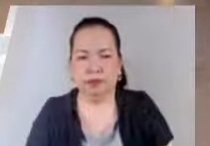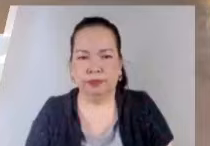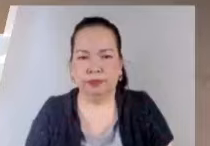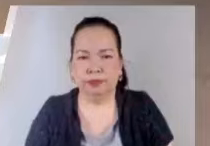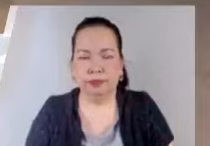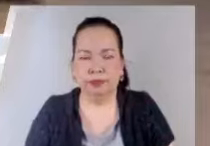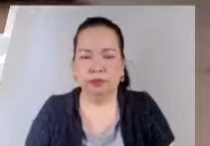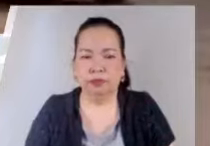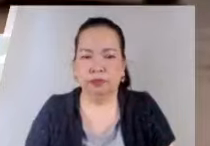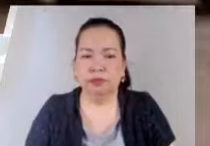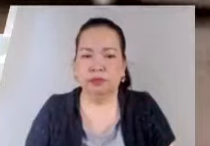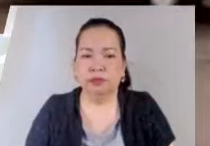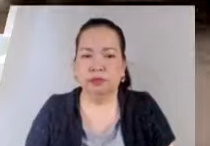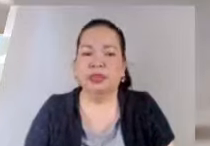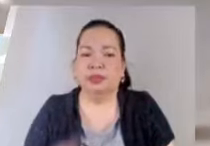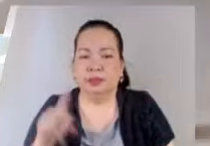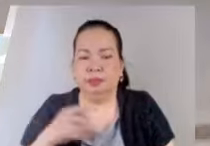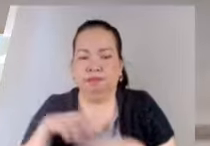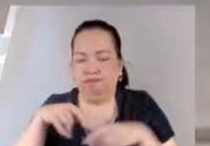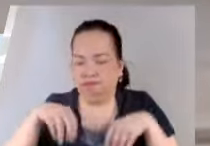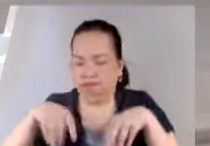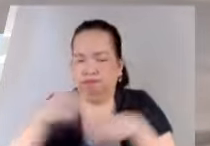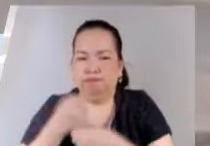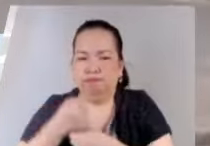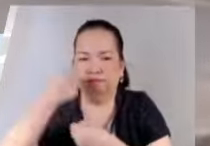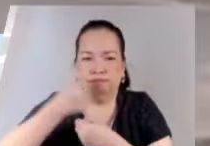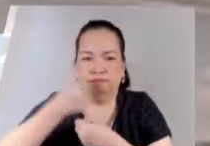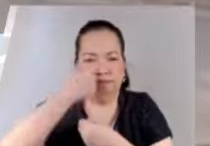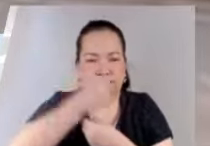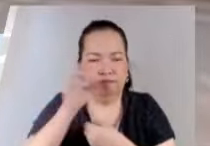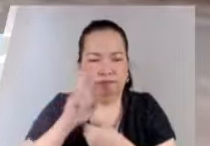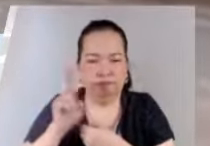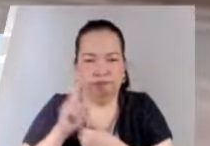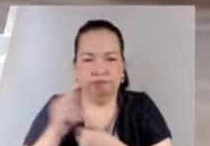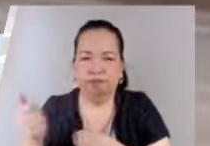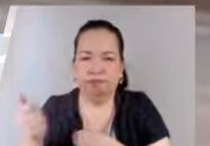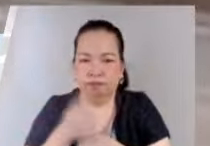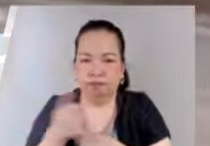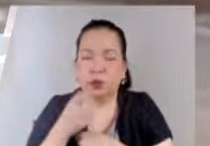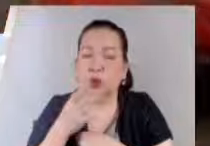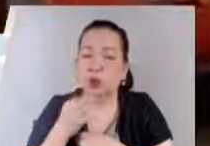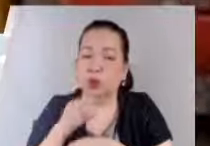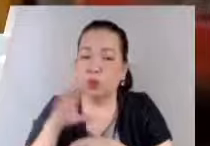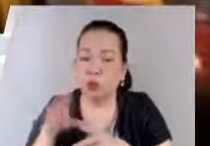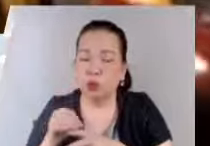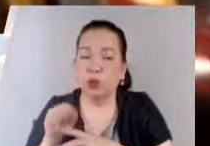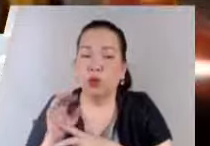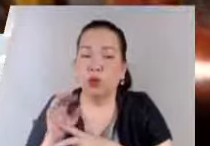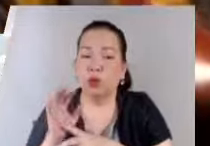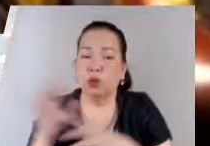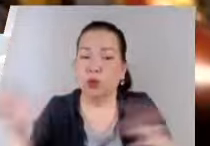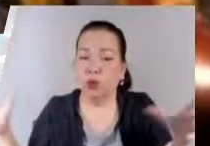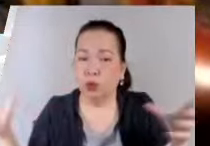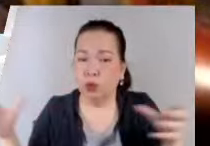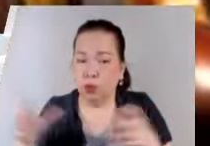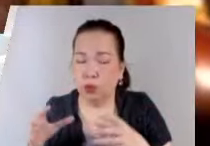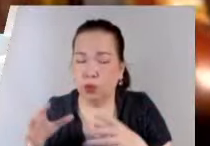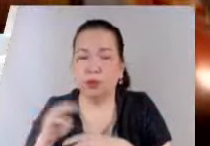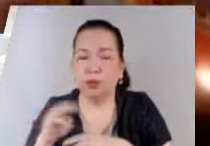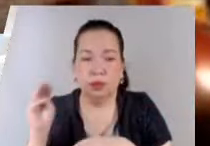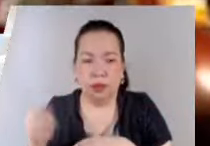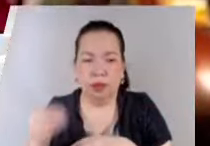Labasa ng payong ang ilang commuters at ilang lumahok sa pagtitipon sa Maynila nang bumuhos ang ulan nitong